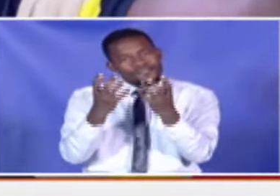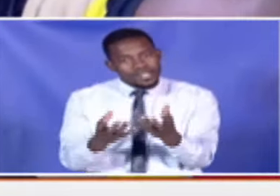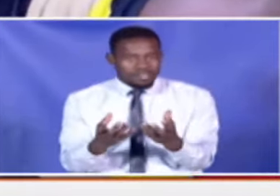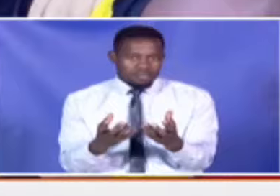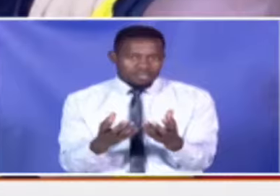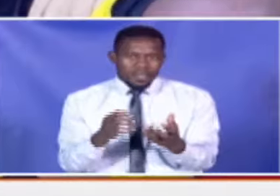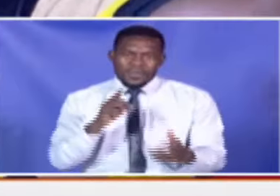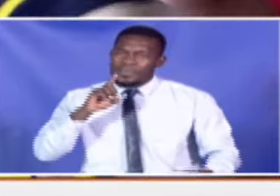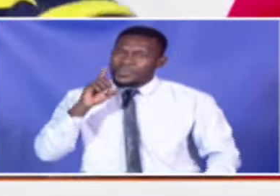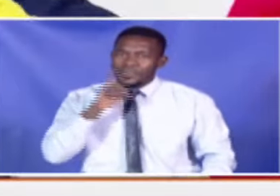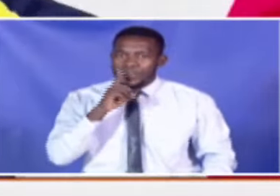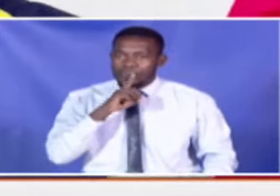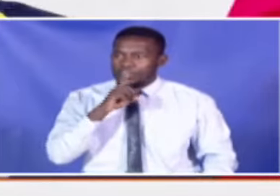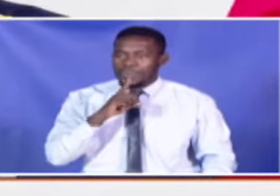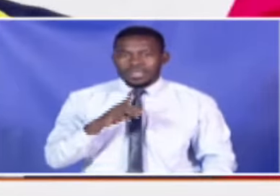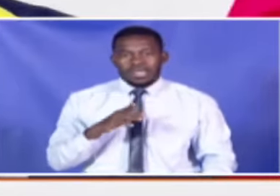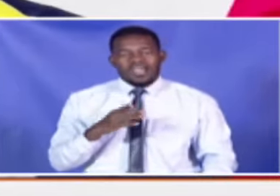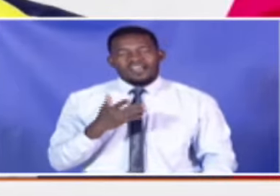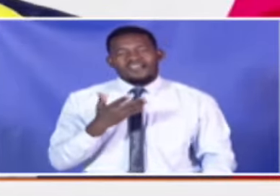huko